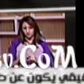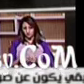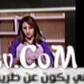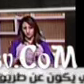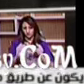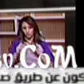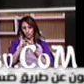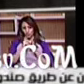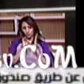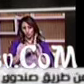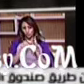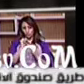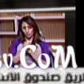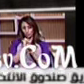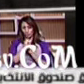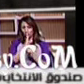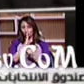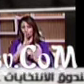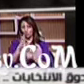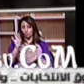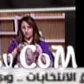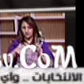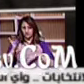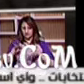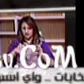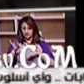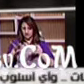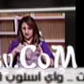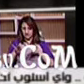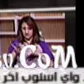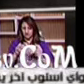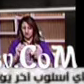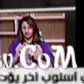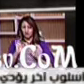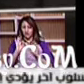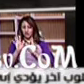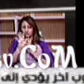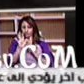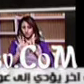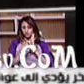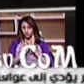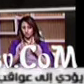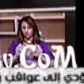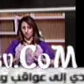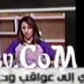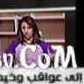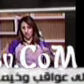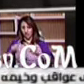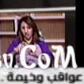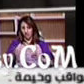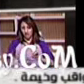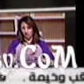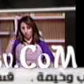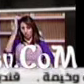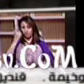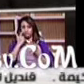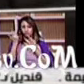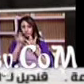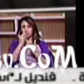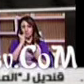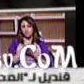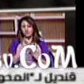مباشره الحقوق السياسيه عندما قرر المشار تتولى اللجنه العليا لانتخابات الاشراف على استفتاء اي استفتاء